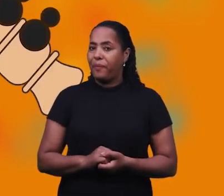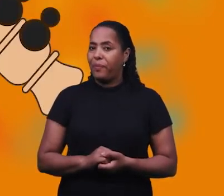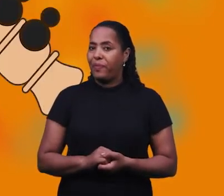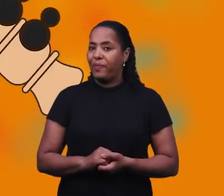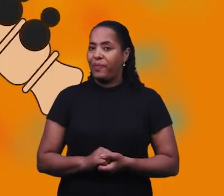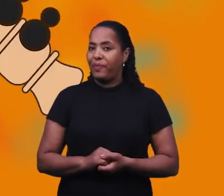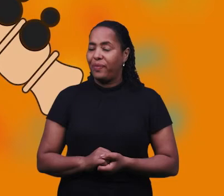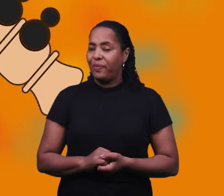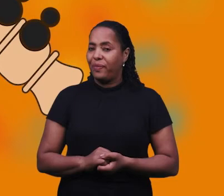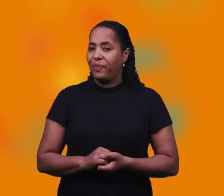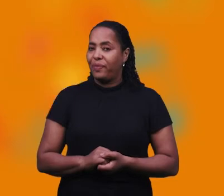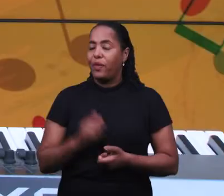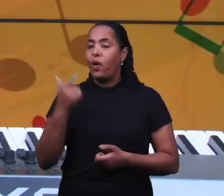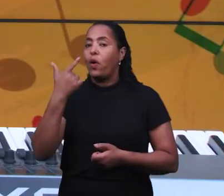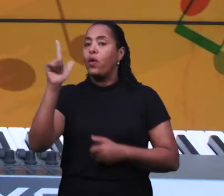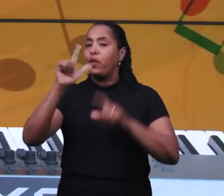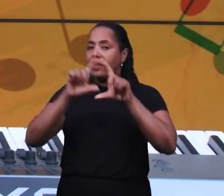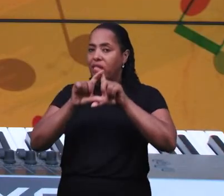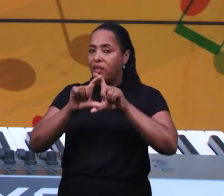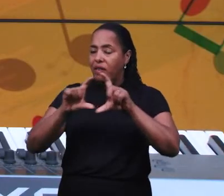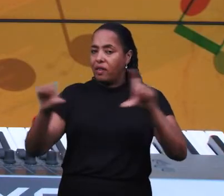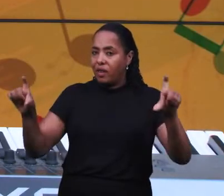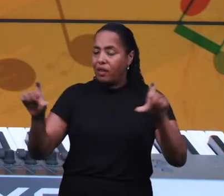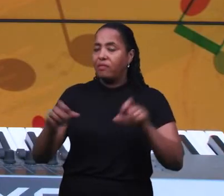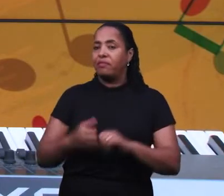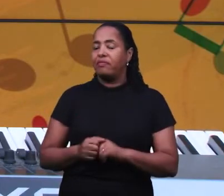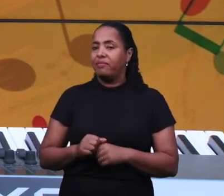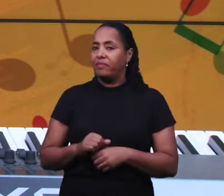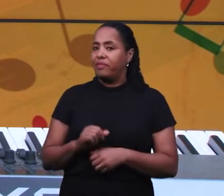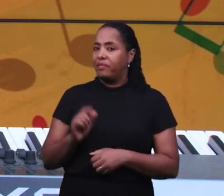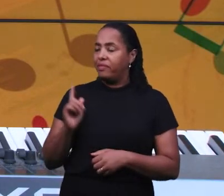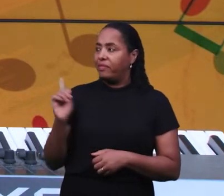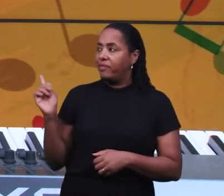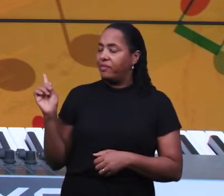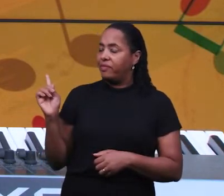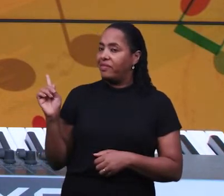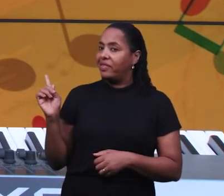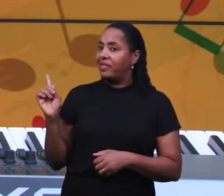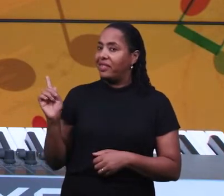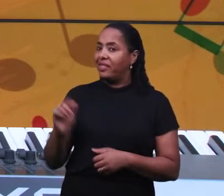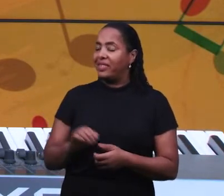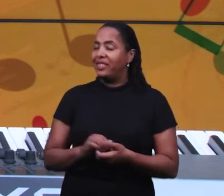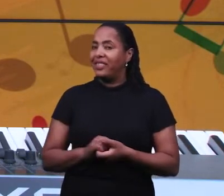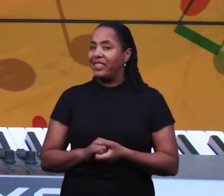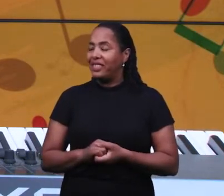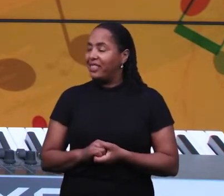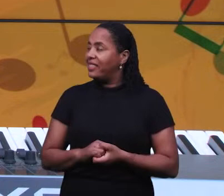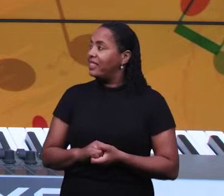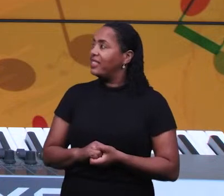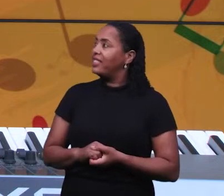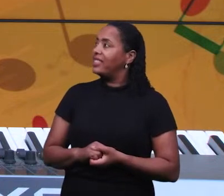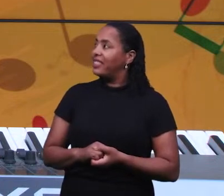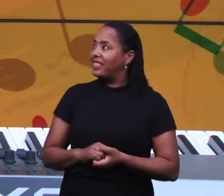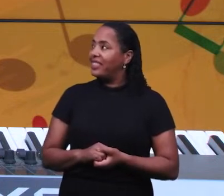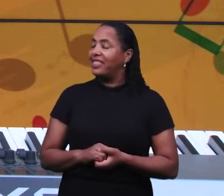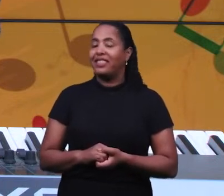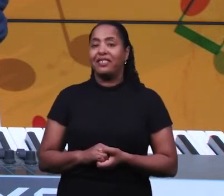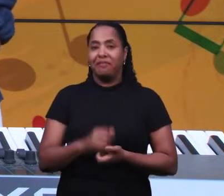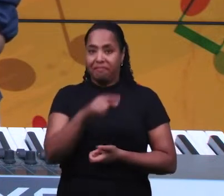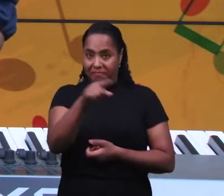La prochaine phrase. Fá, Dó, do, fá,